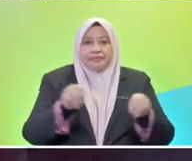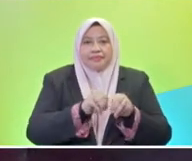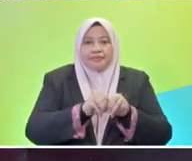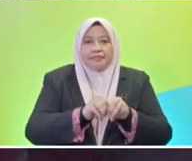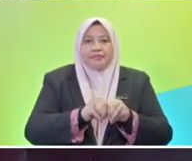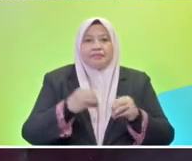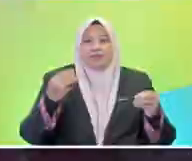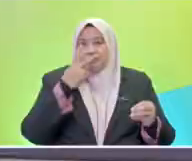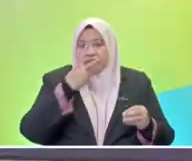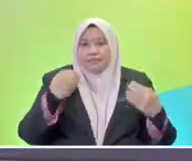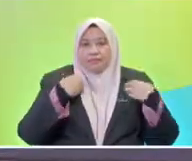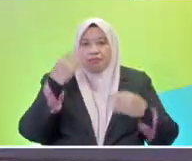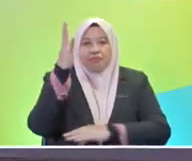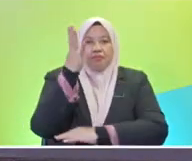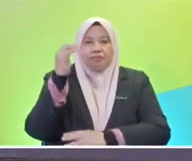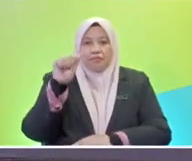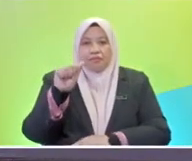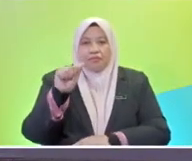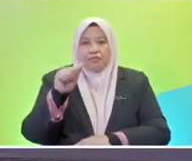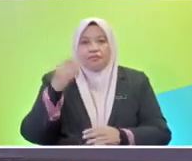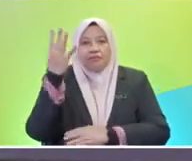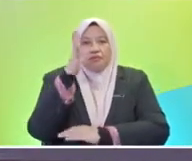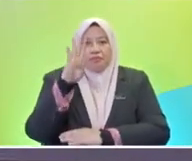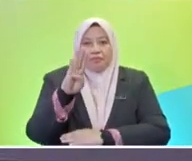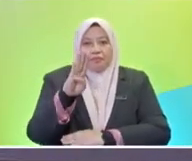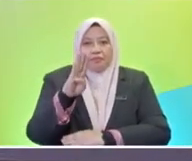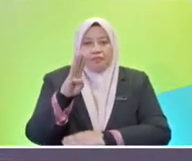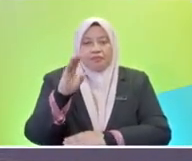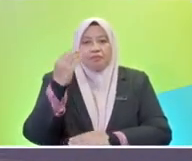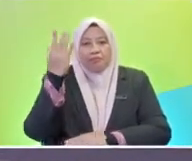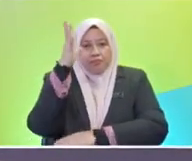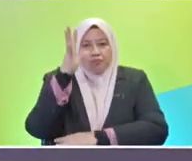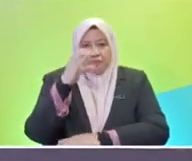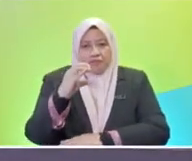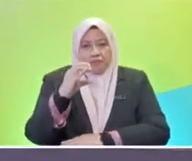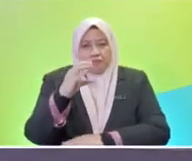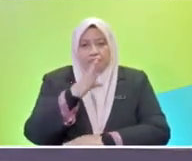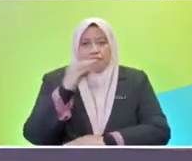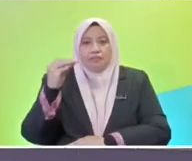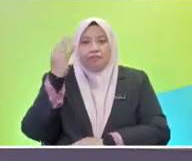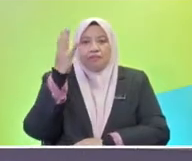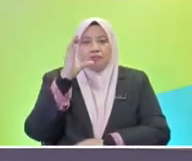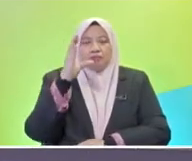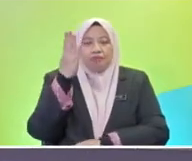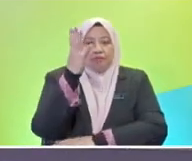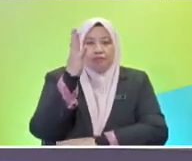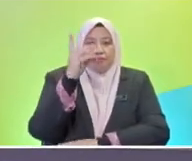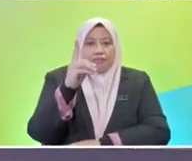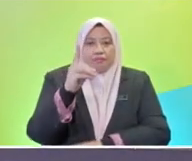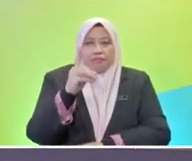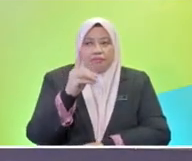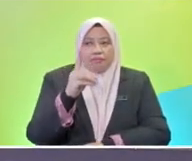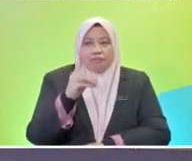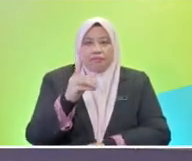A, pokok B, ada pokok C, ada pokok D. Pokok D mana